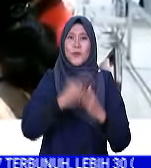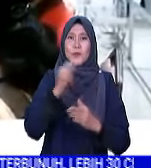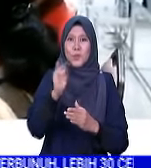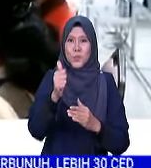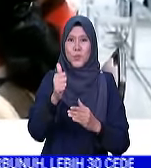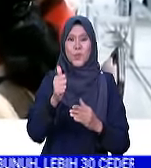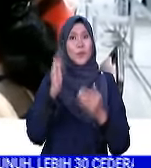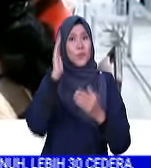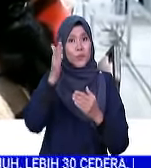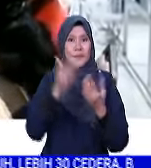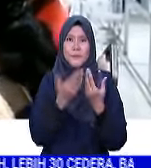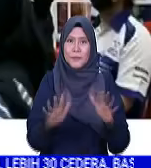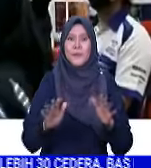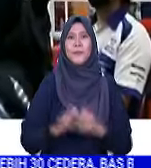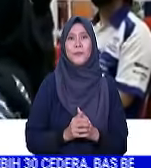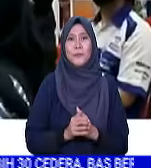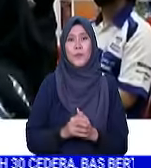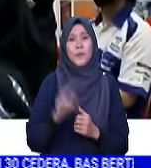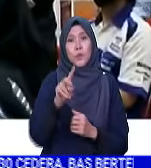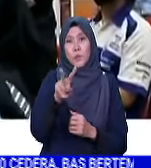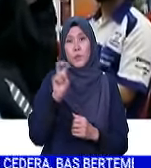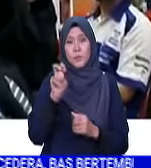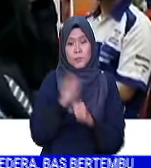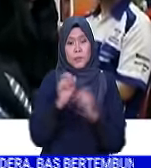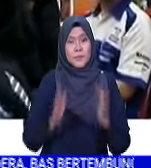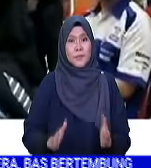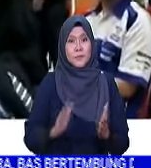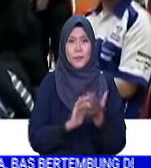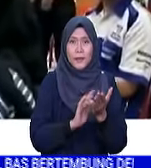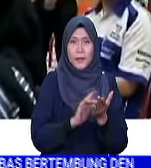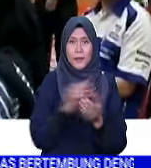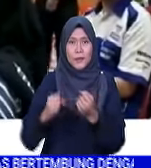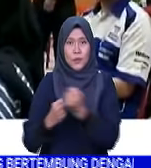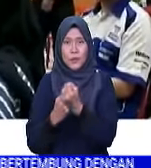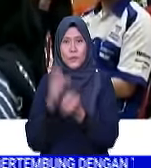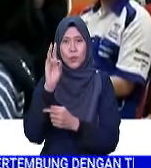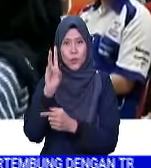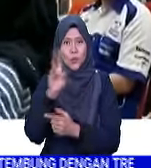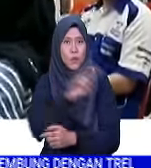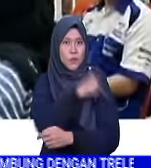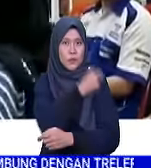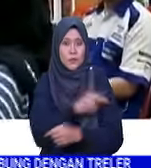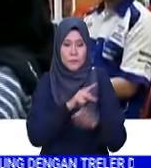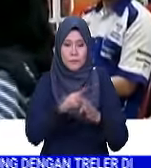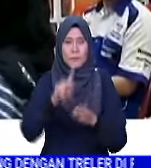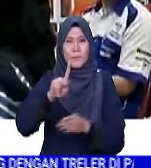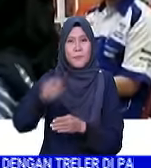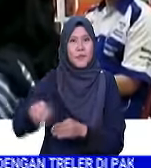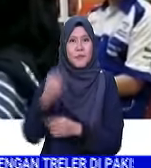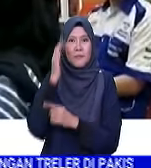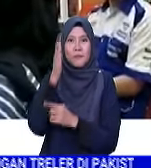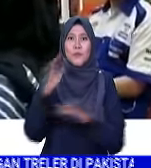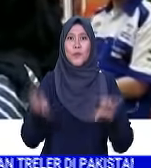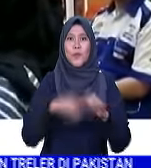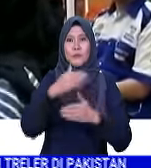Oktober ini. 283 kaki tangan perubatan dan sokongan daripada 7 hospital pakar KPJ